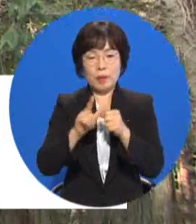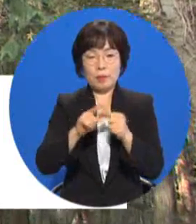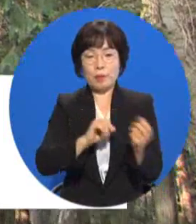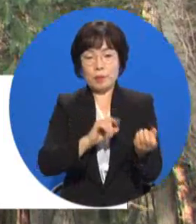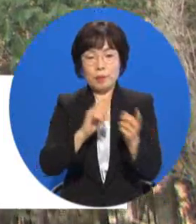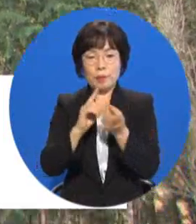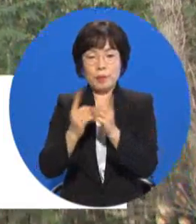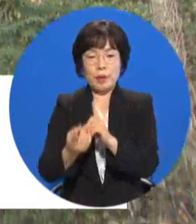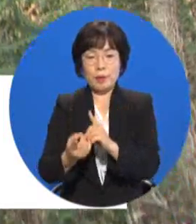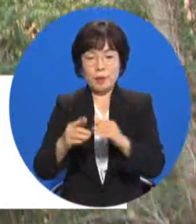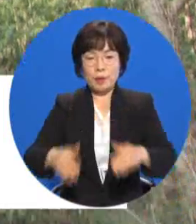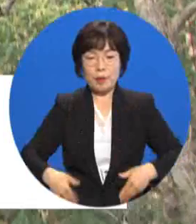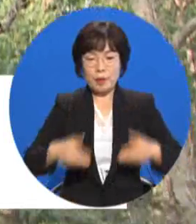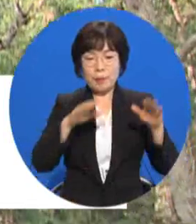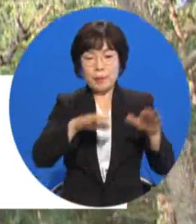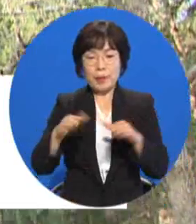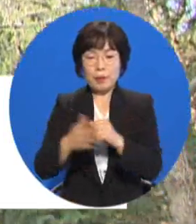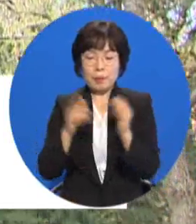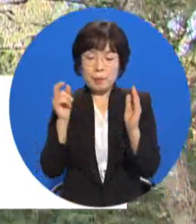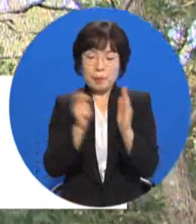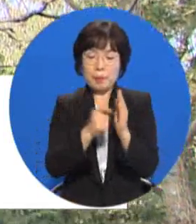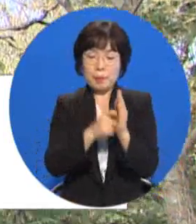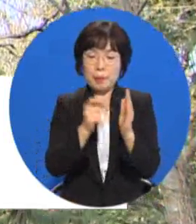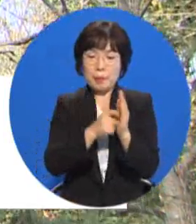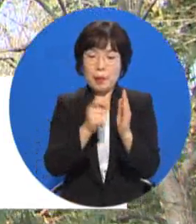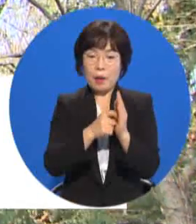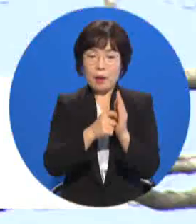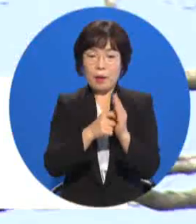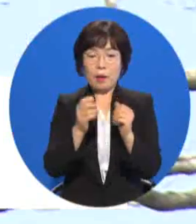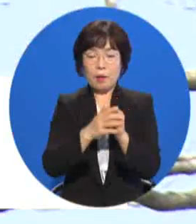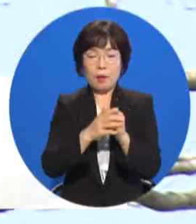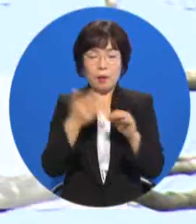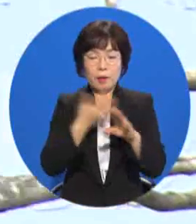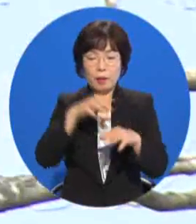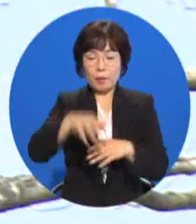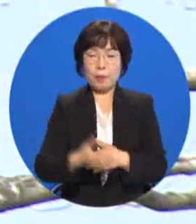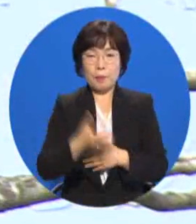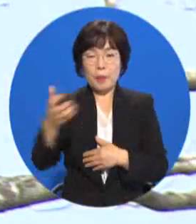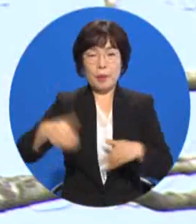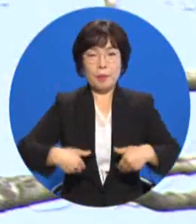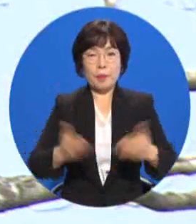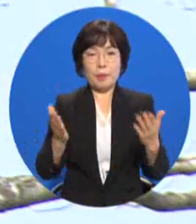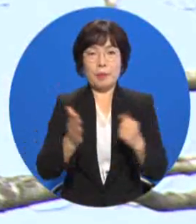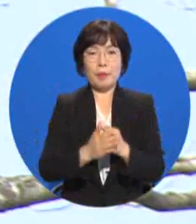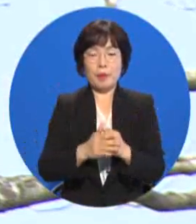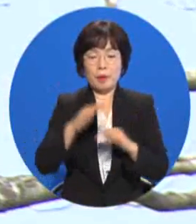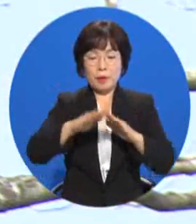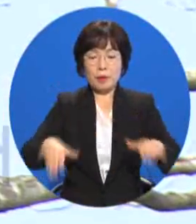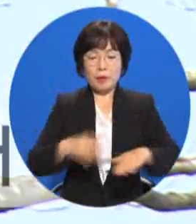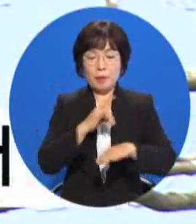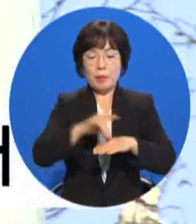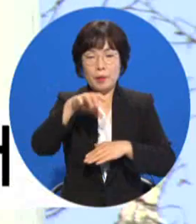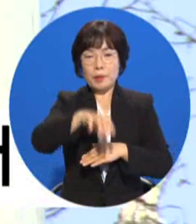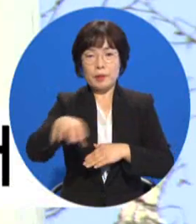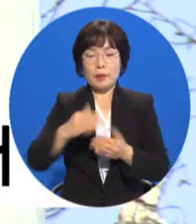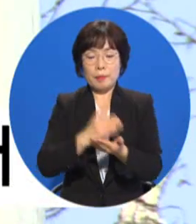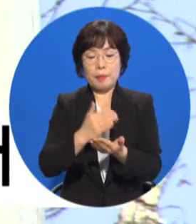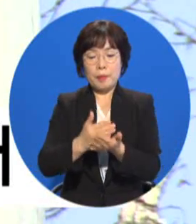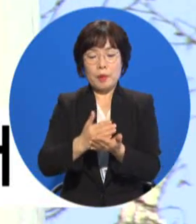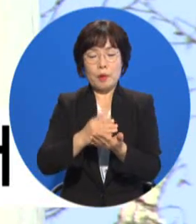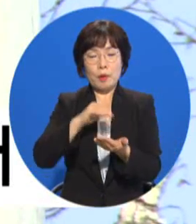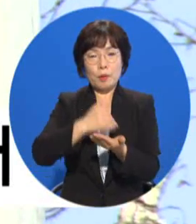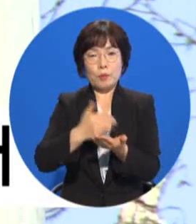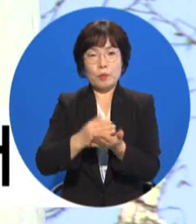거의 바뀌었잖아요. 남녀가 그러니까 갈 필요성을 못 느낀 거죠. 전남 해남 대응사 일원에서 확인된 조류는